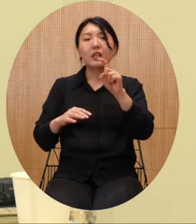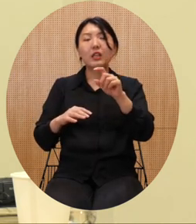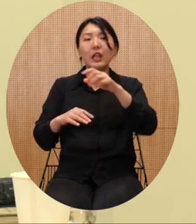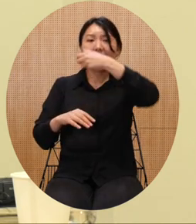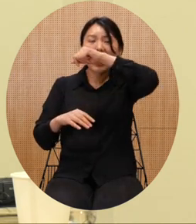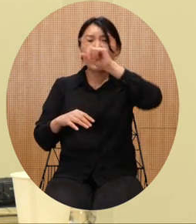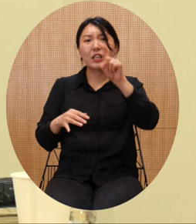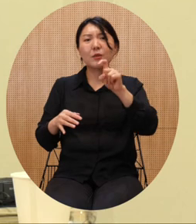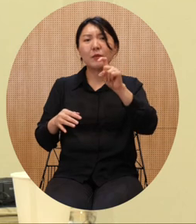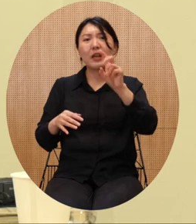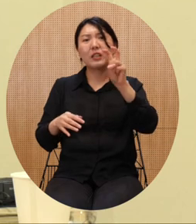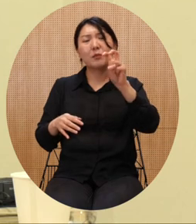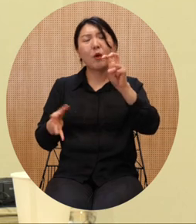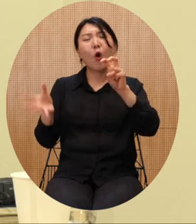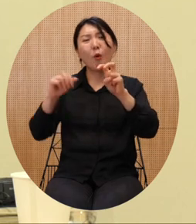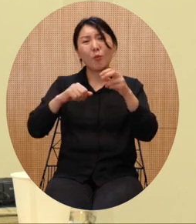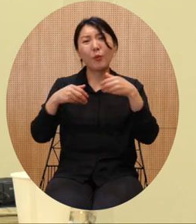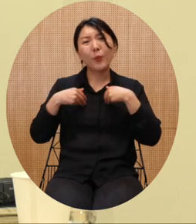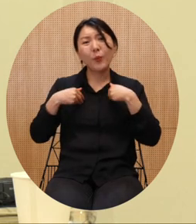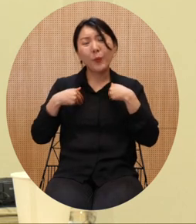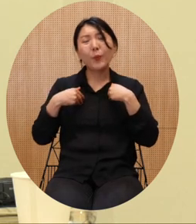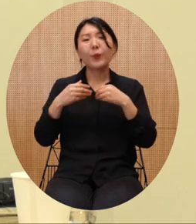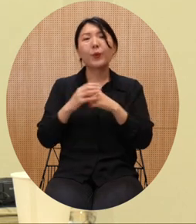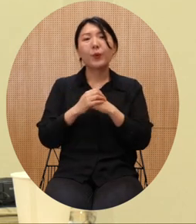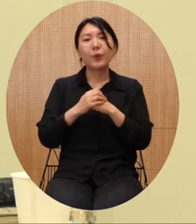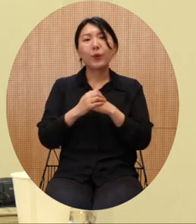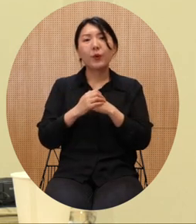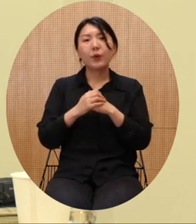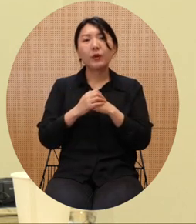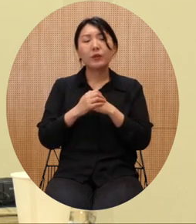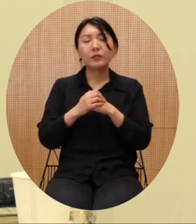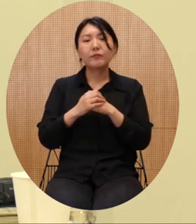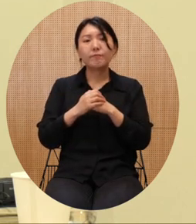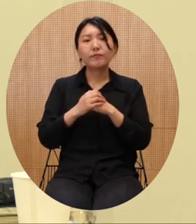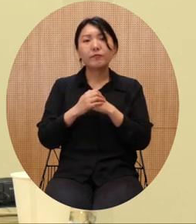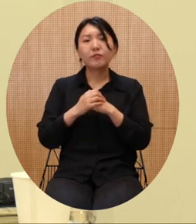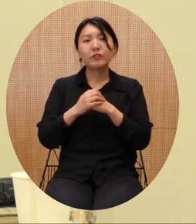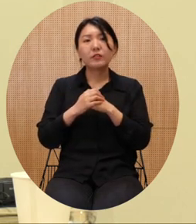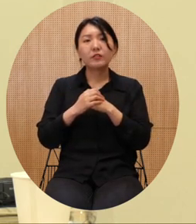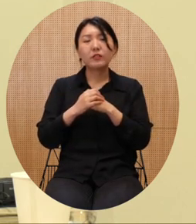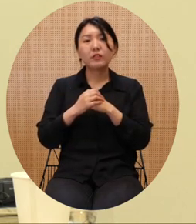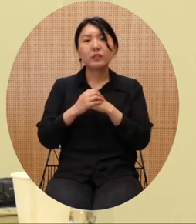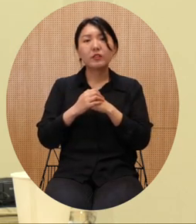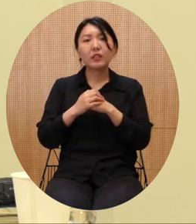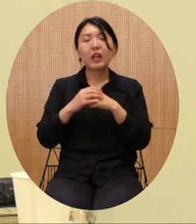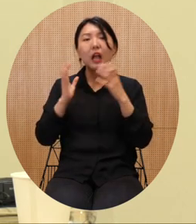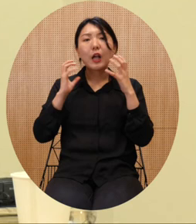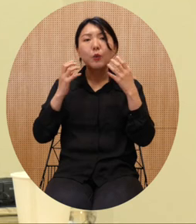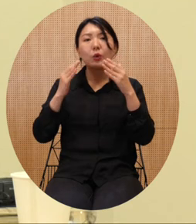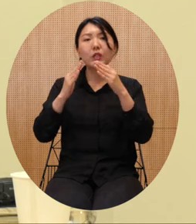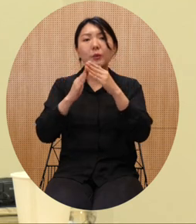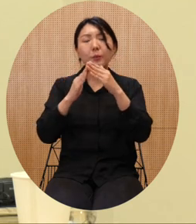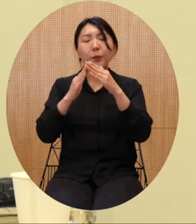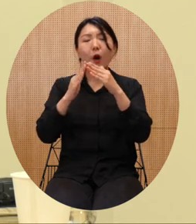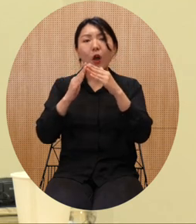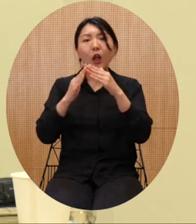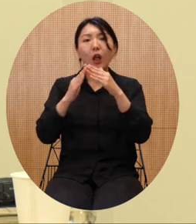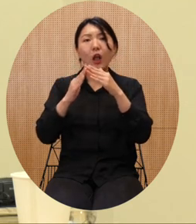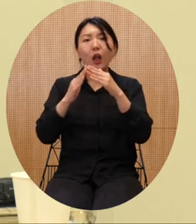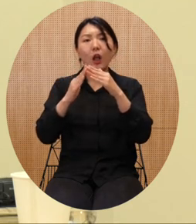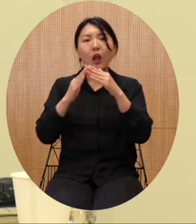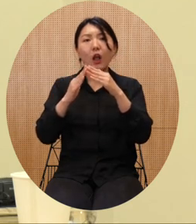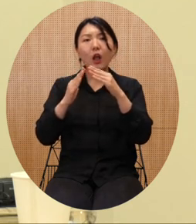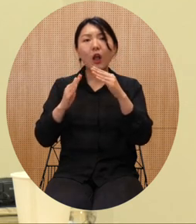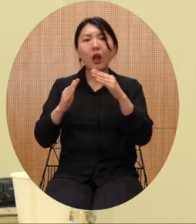기초의 사회비과 중앙정부가 할 일이 다르다고 생각하고 또한 측면에서 아동주거비가 한 5만 원 정도, 4,